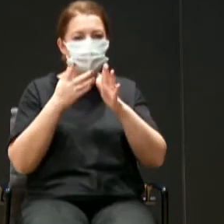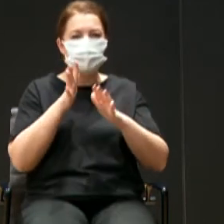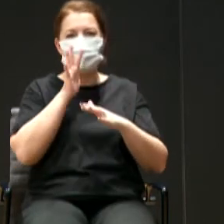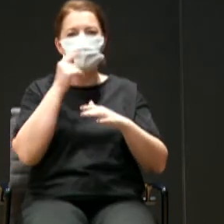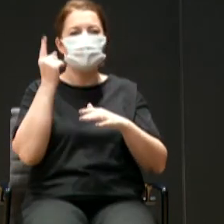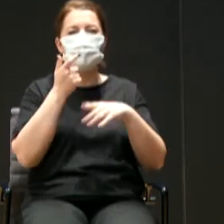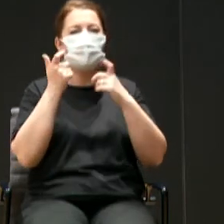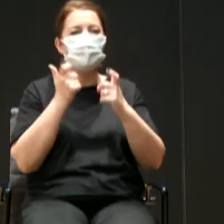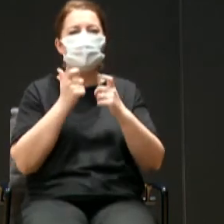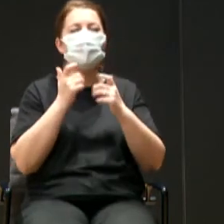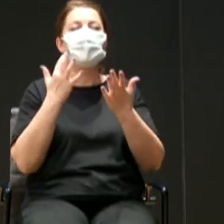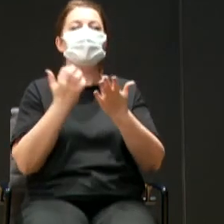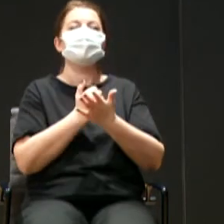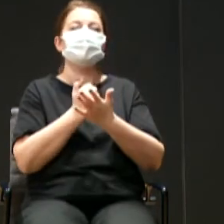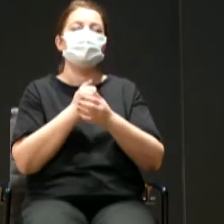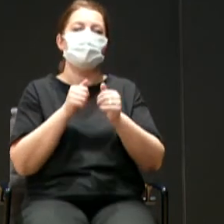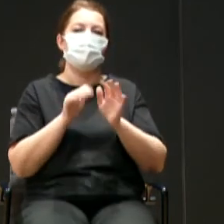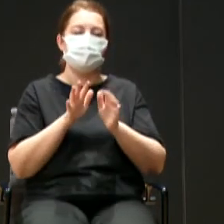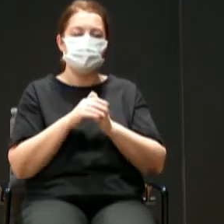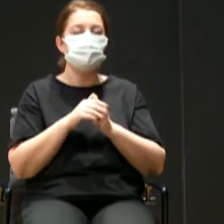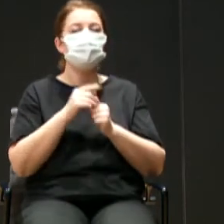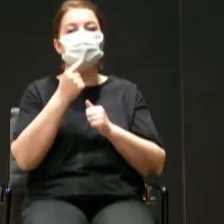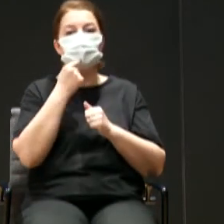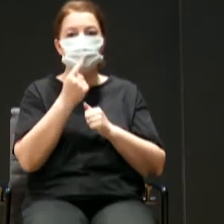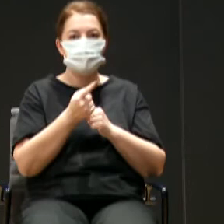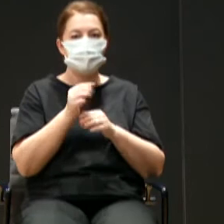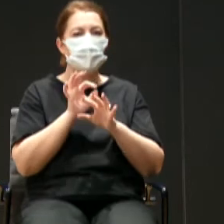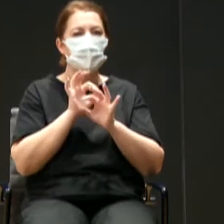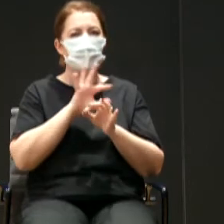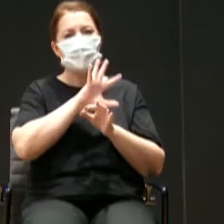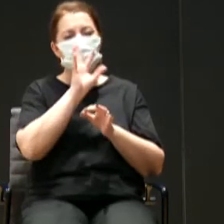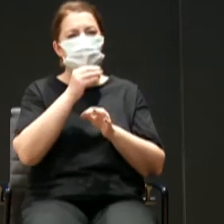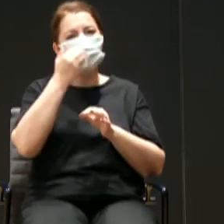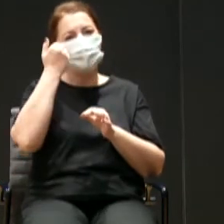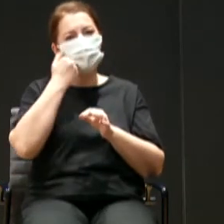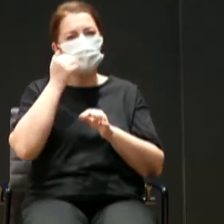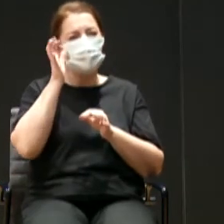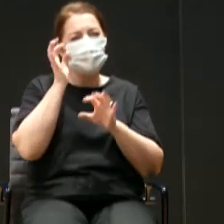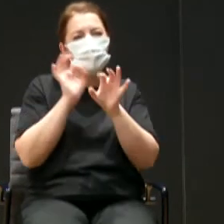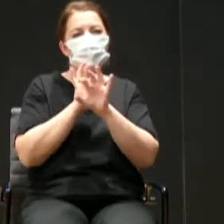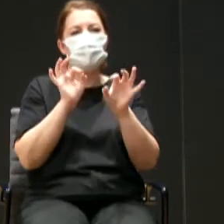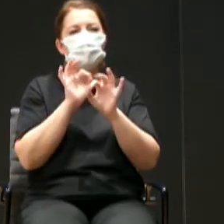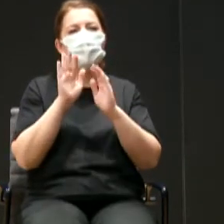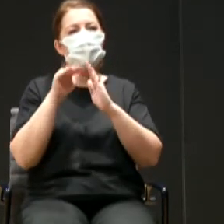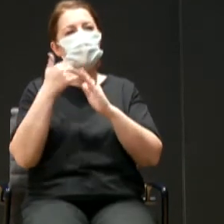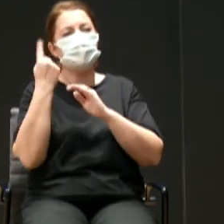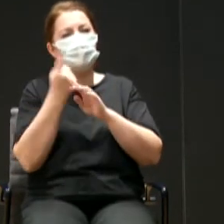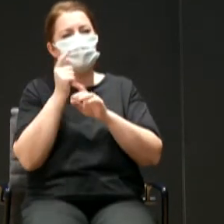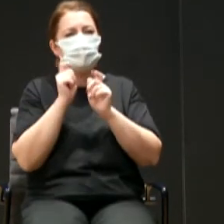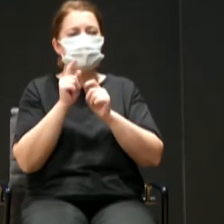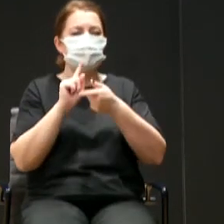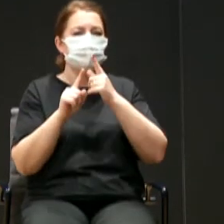hiçbir yere varılmaz Sayın Başkan. Bakın şunu söylüyorum. Evet bunların hepsi yalan ve algı siyaseti. Başka bir şey yapacaktı